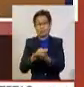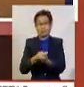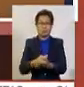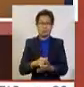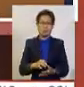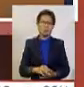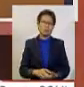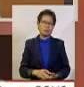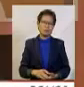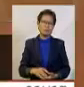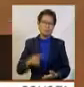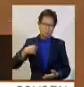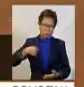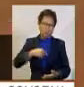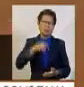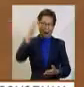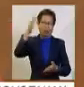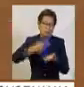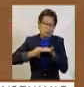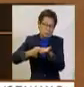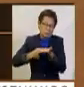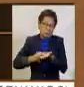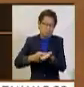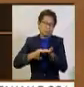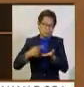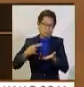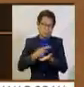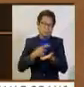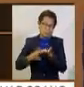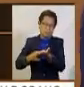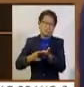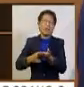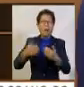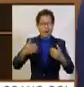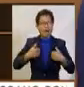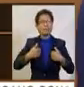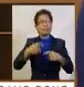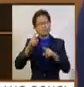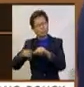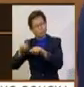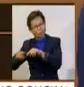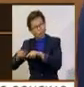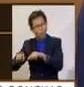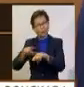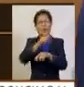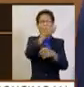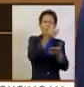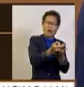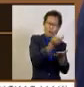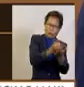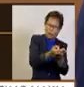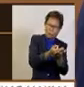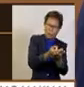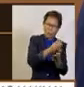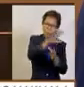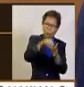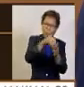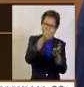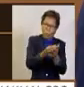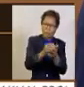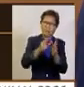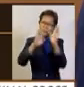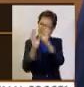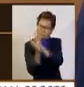something we'll discuss, but I think there will be various usage, includes refinancing, includes